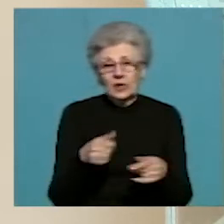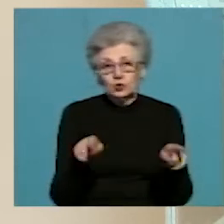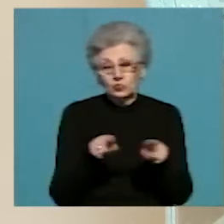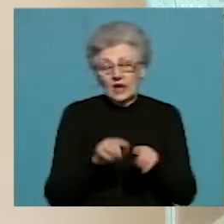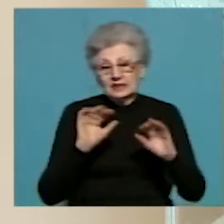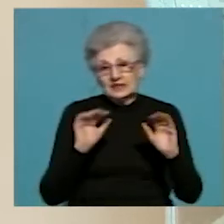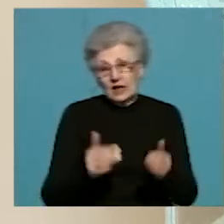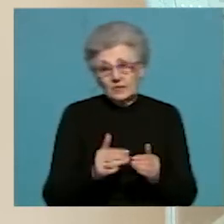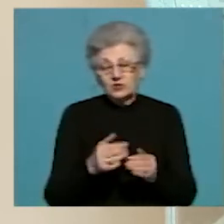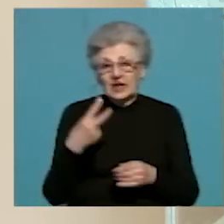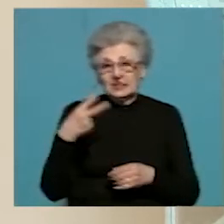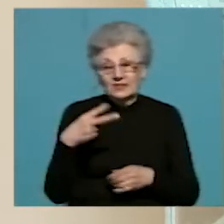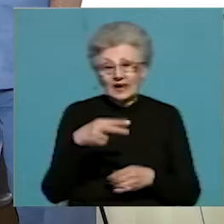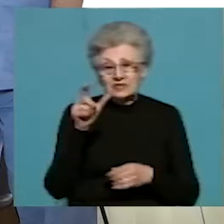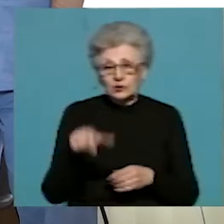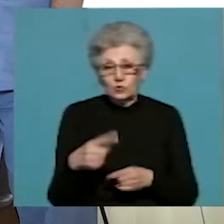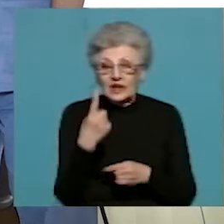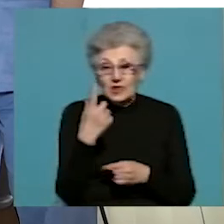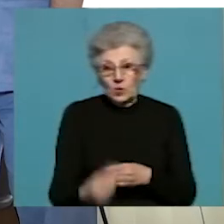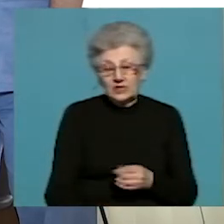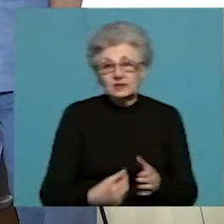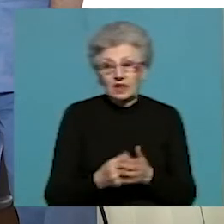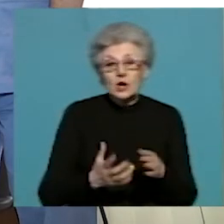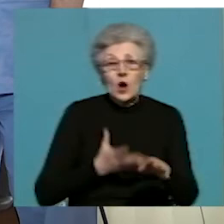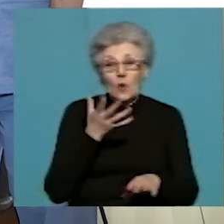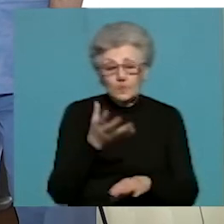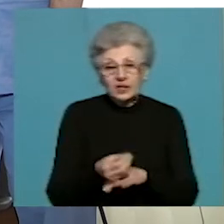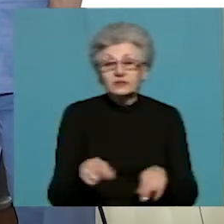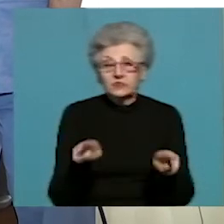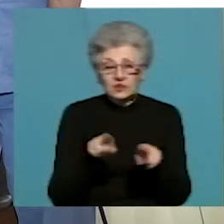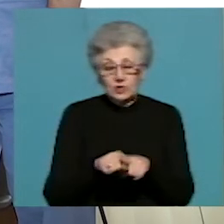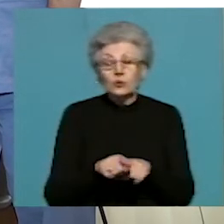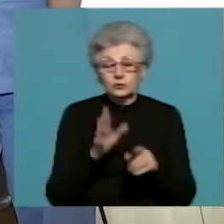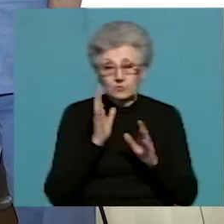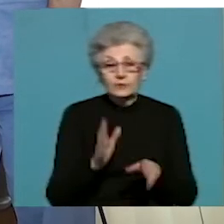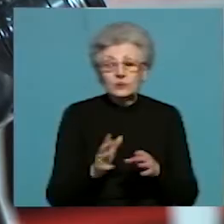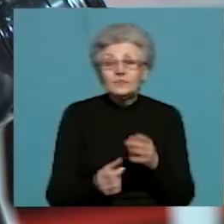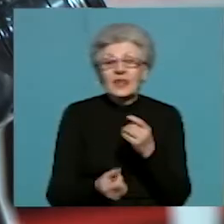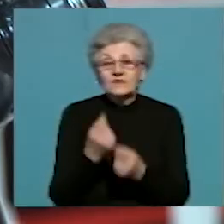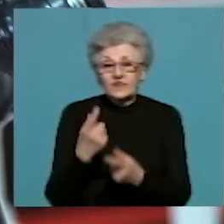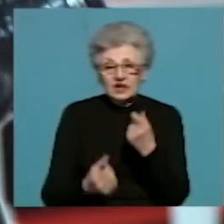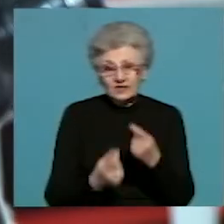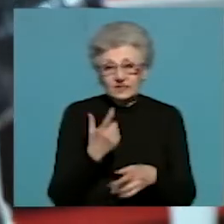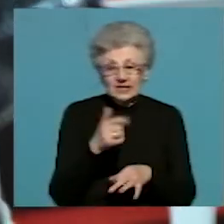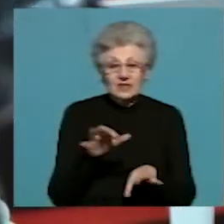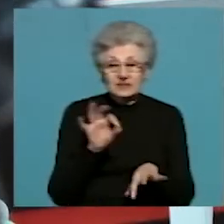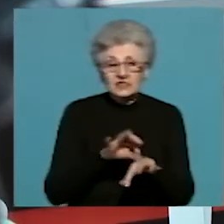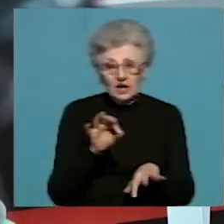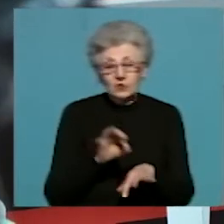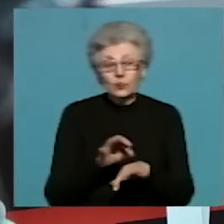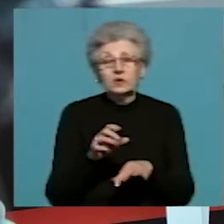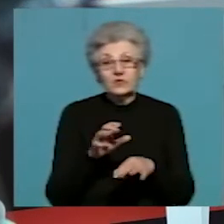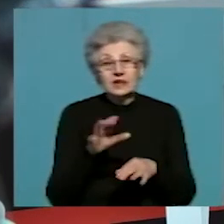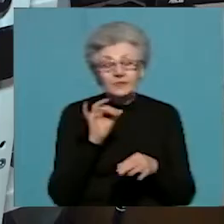найменше це 20 людей на день. Оплачувати також планують діагностику виявлення захворювань стравоходу, шлунка і